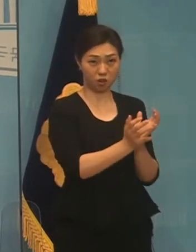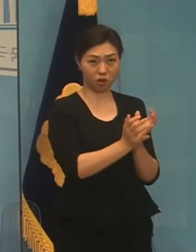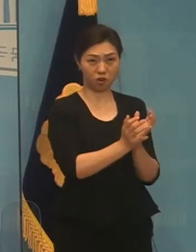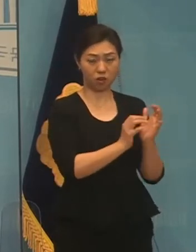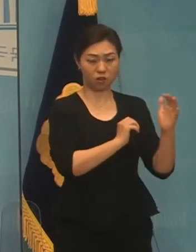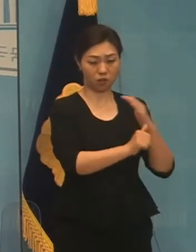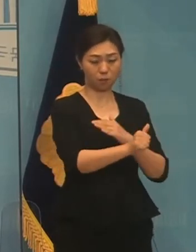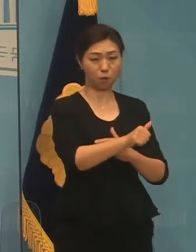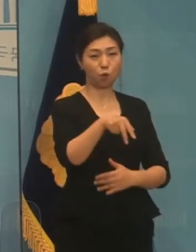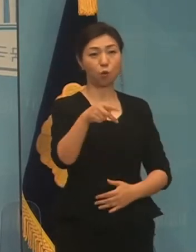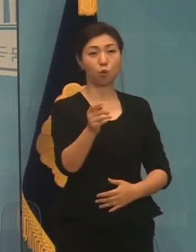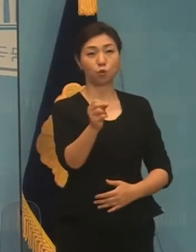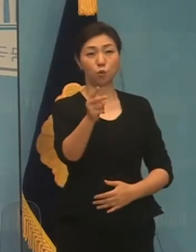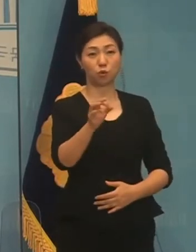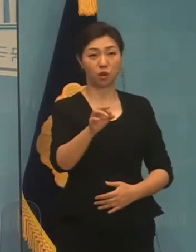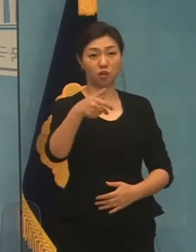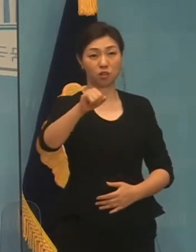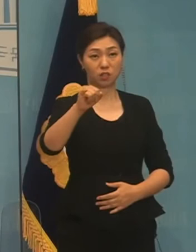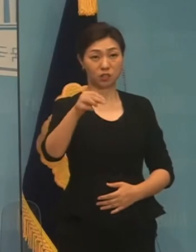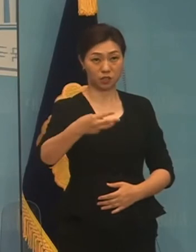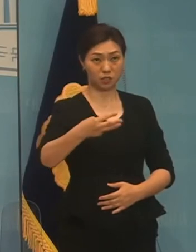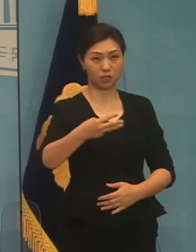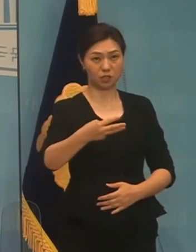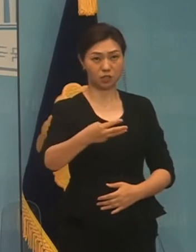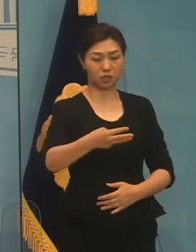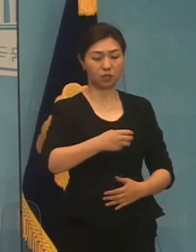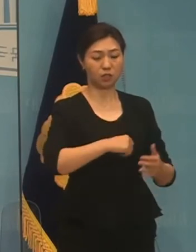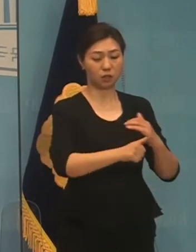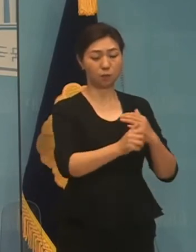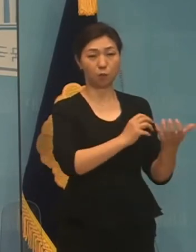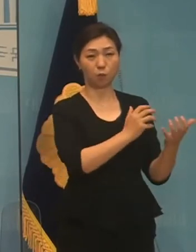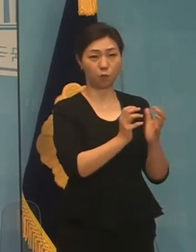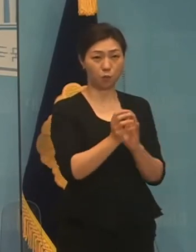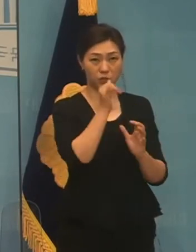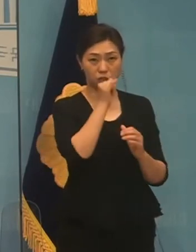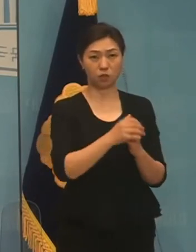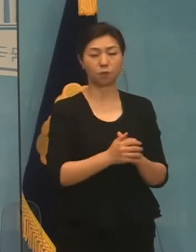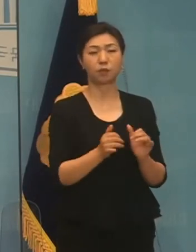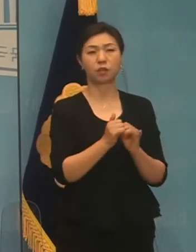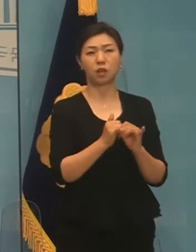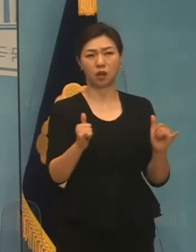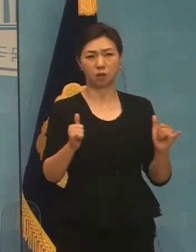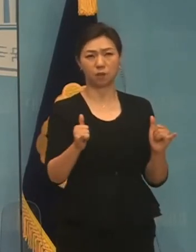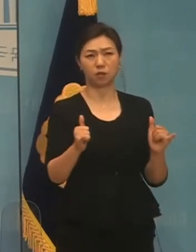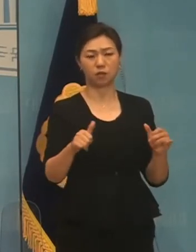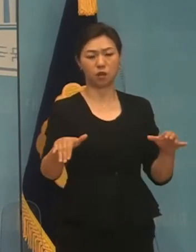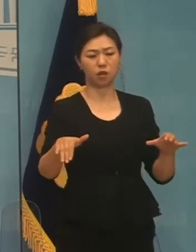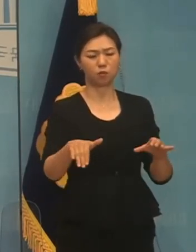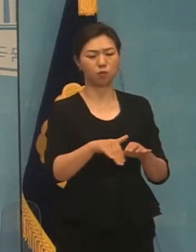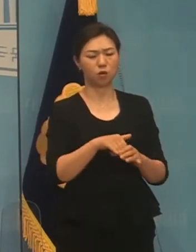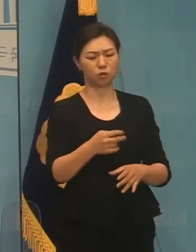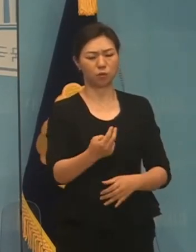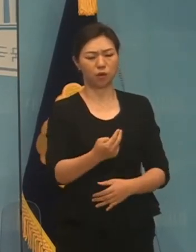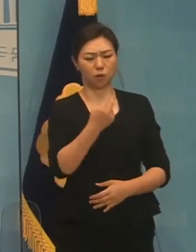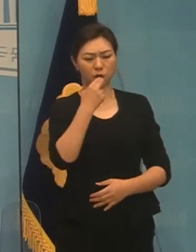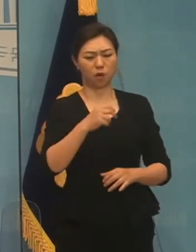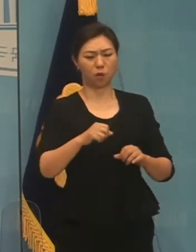당대표께서 교섭단체 대표님처럼 하셨습니다. 인류 문명은 지금 생존의 기로에 있습니다. 라는 말과 함께